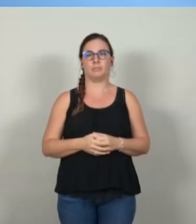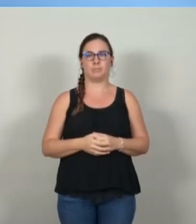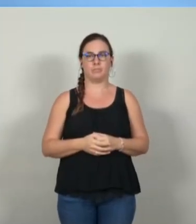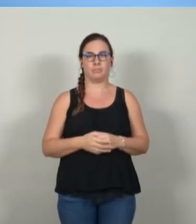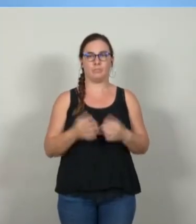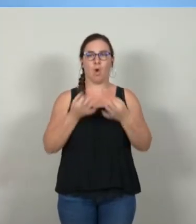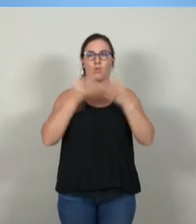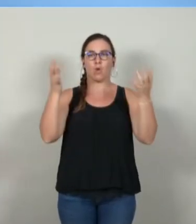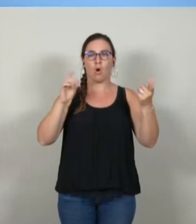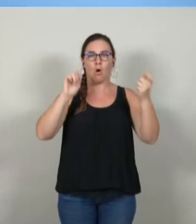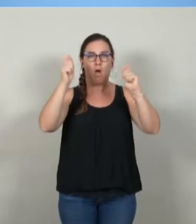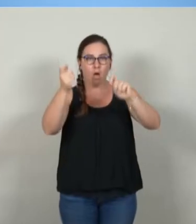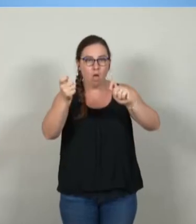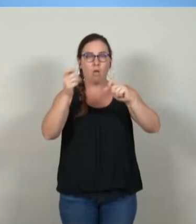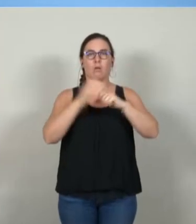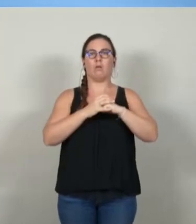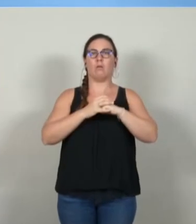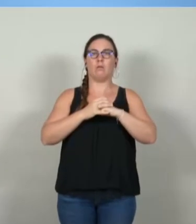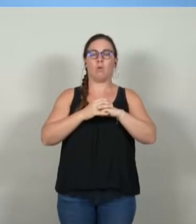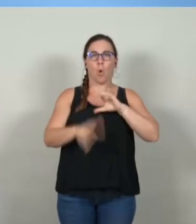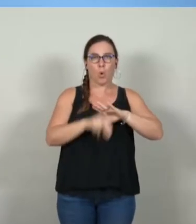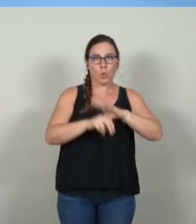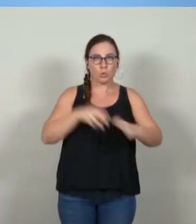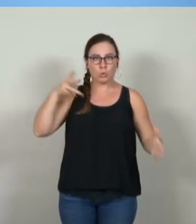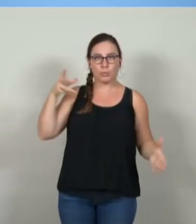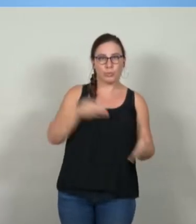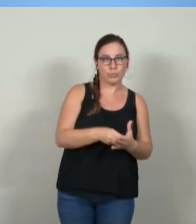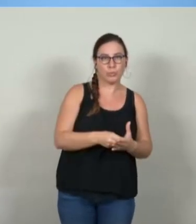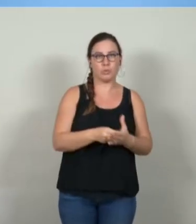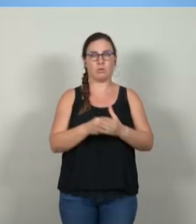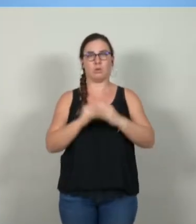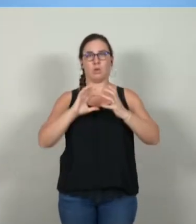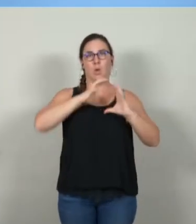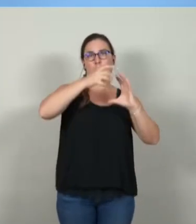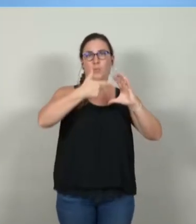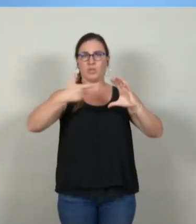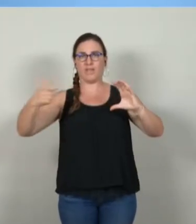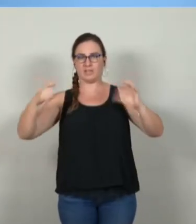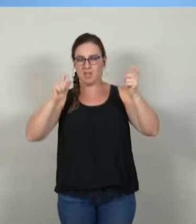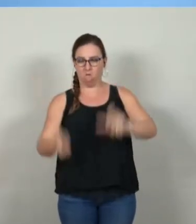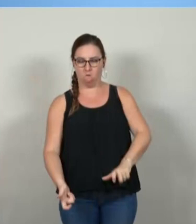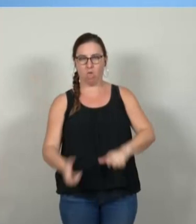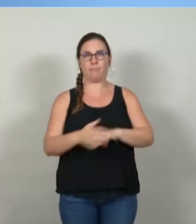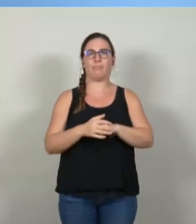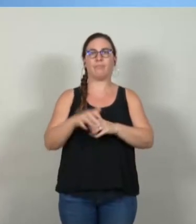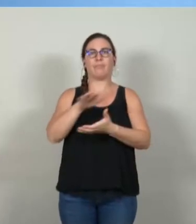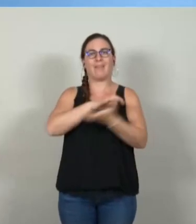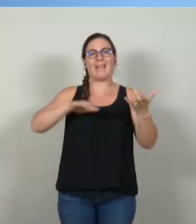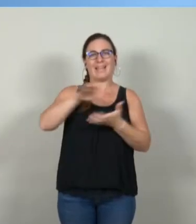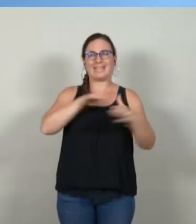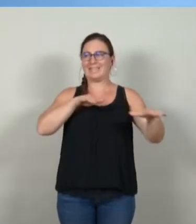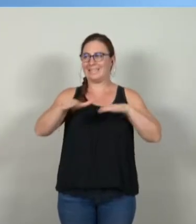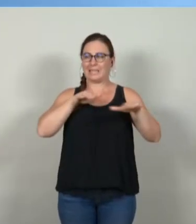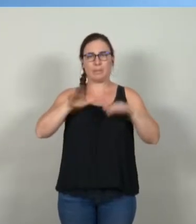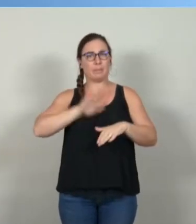climatiques épuisement des ressources effondrement de la biodiversité dans un contexte de crise systémique les collectivités